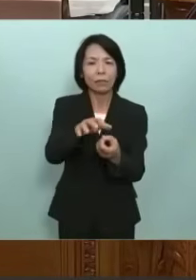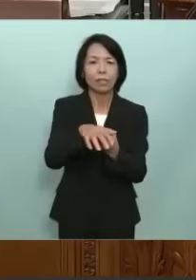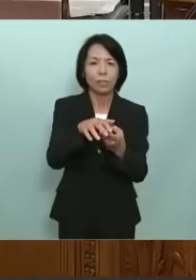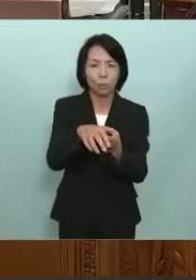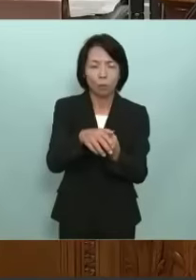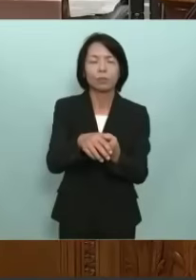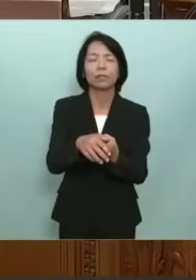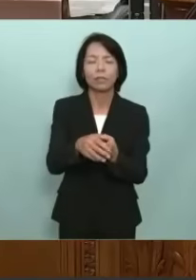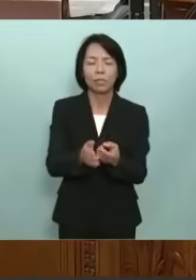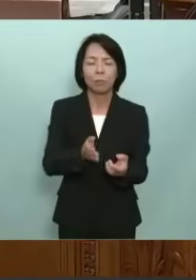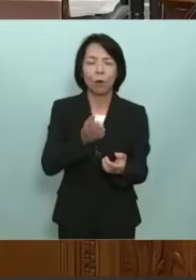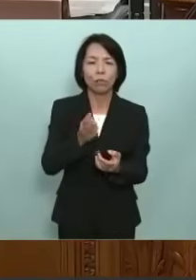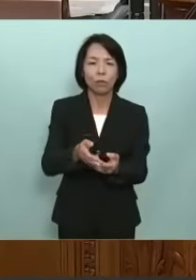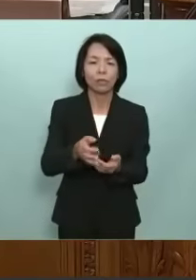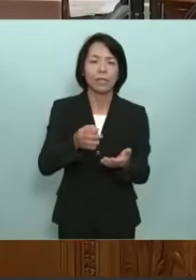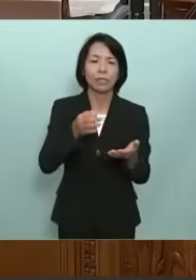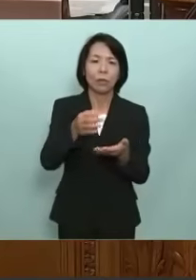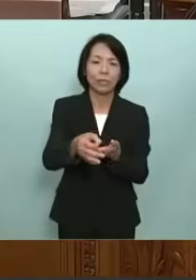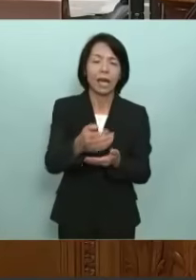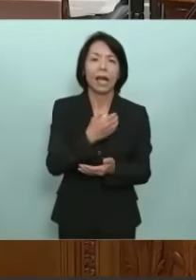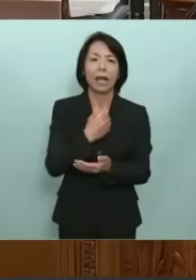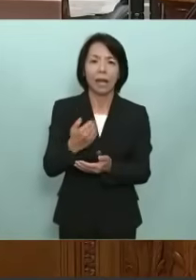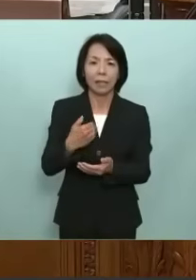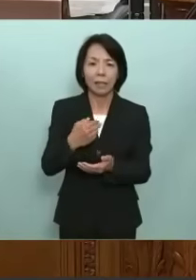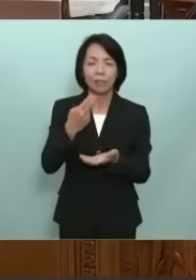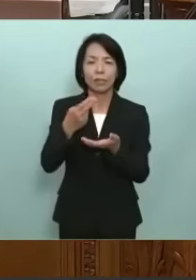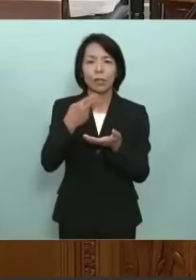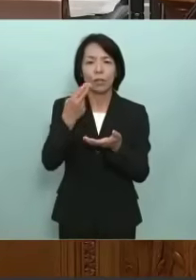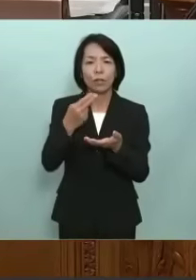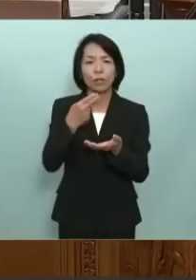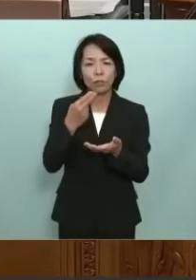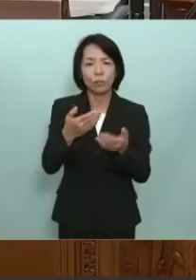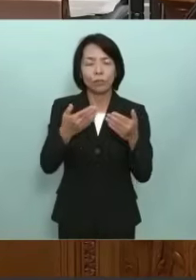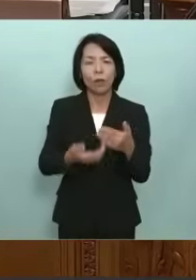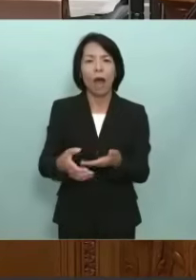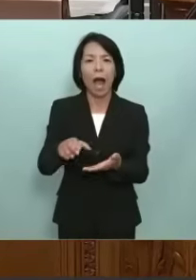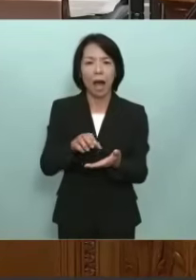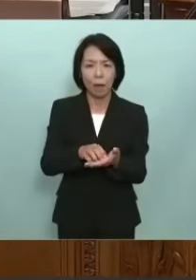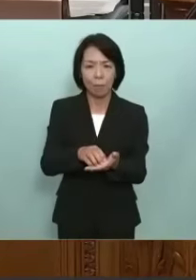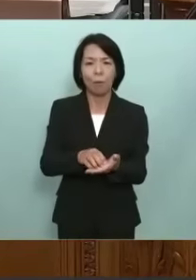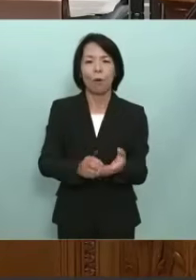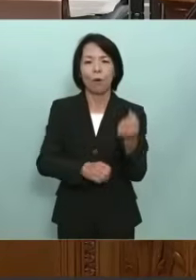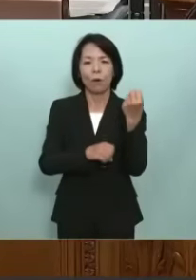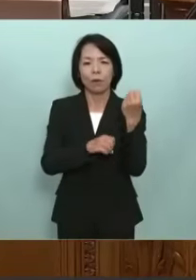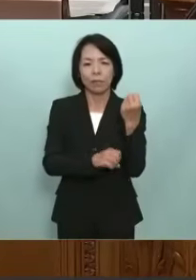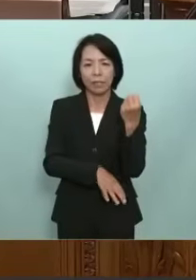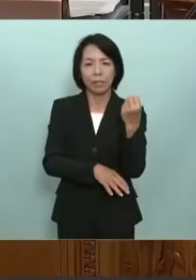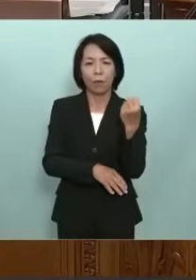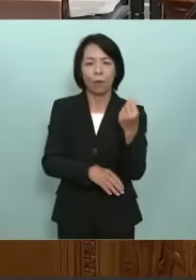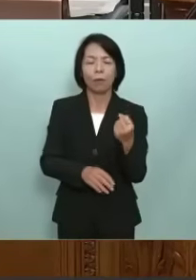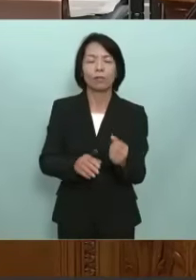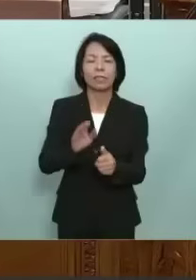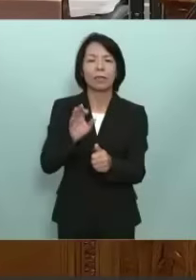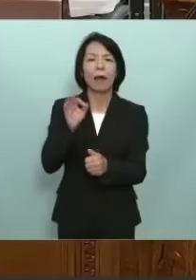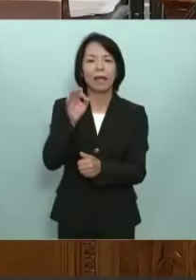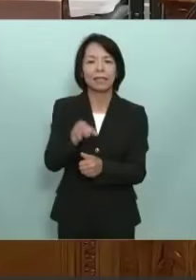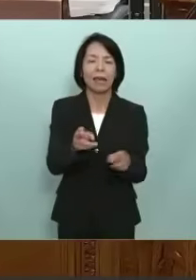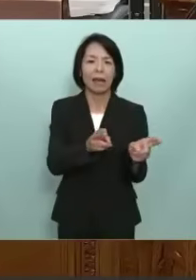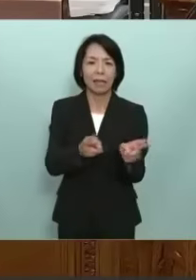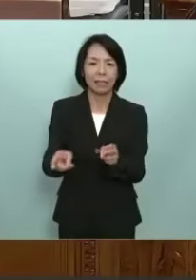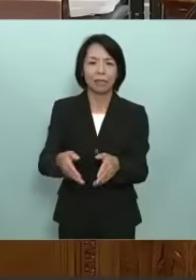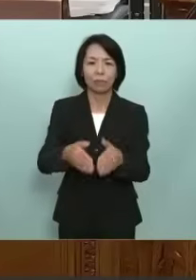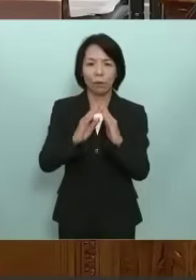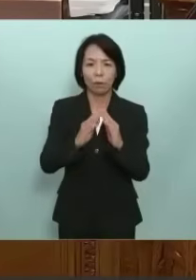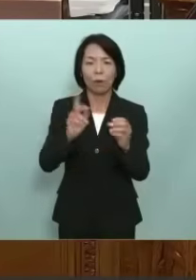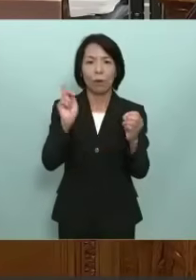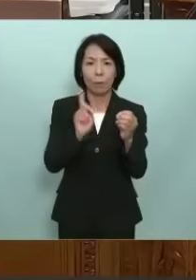直接支払いが可能な食料安保基礎支払い制度の導入をすべきと考えますが総理の脳に対する